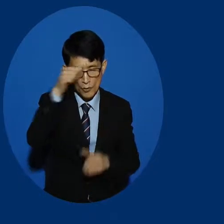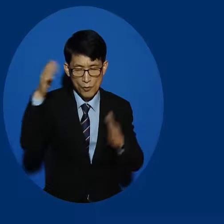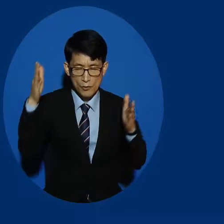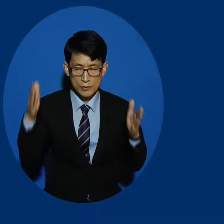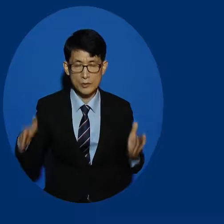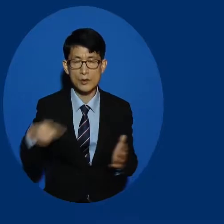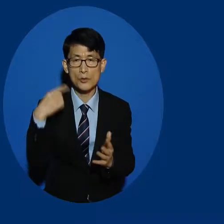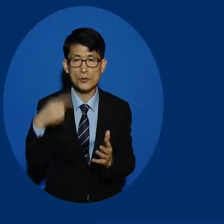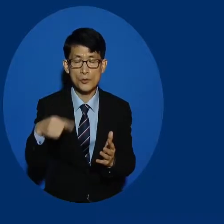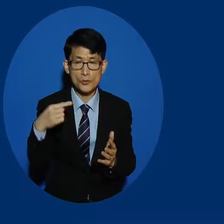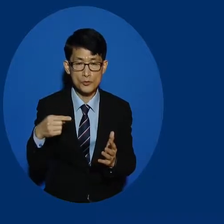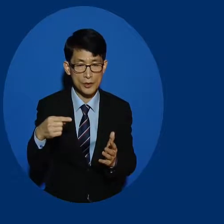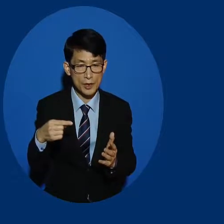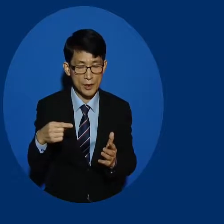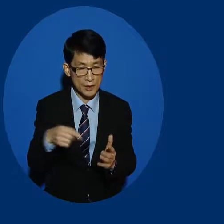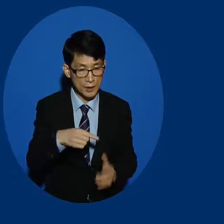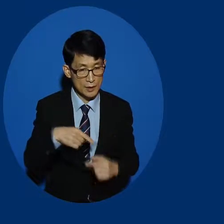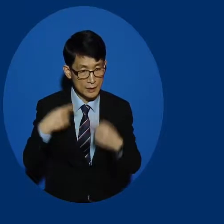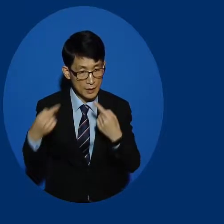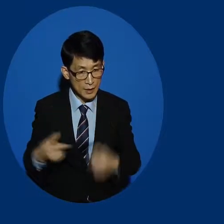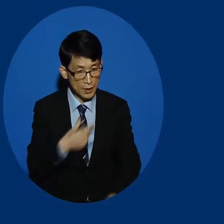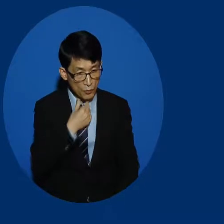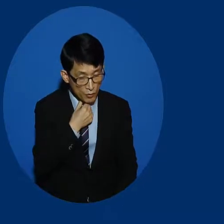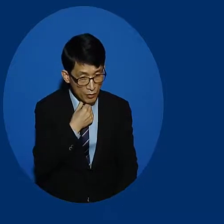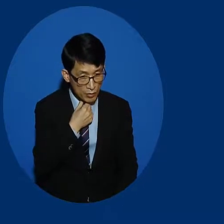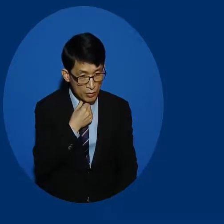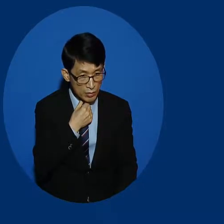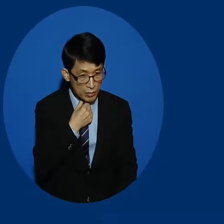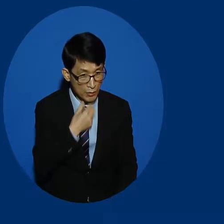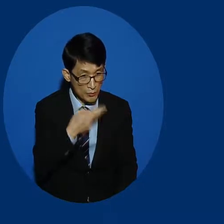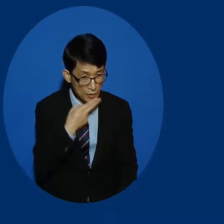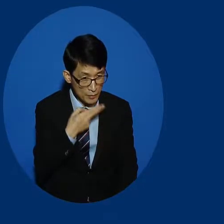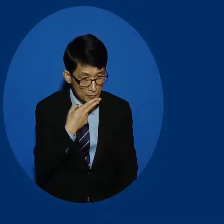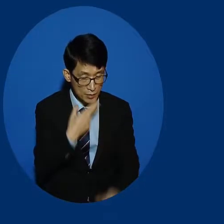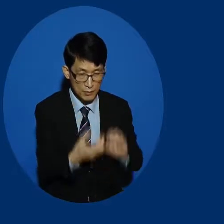참여할 의사가 없다라고 하는 응답이 60%가 넘어요.